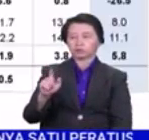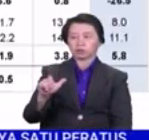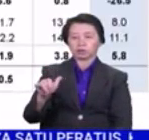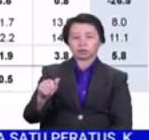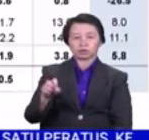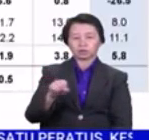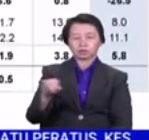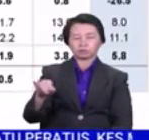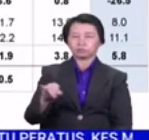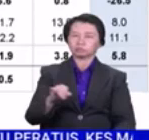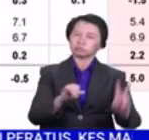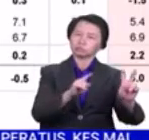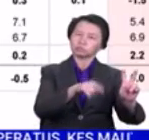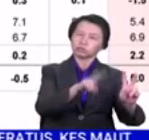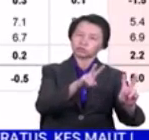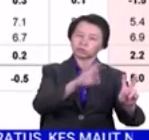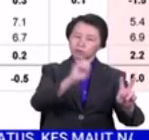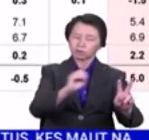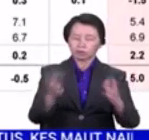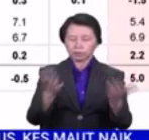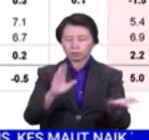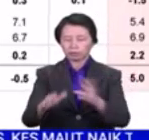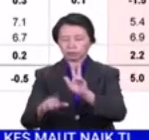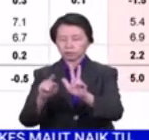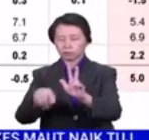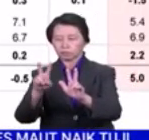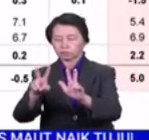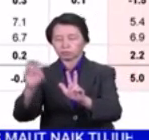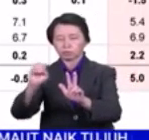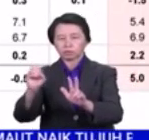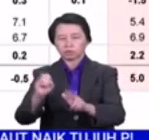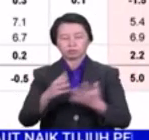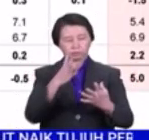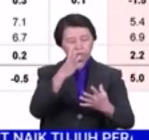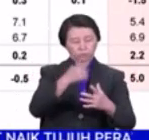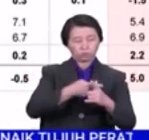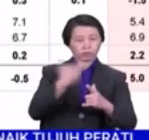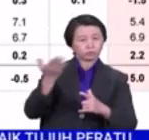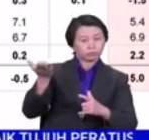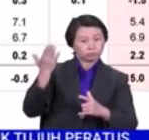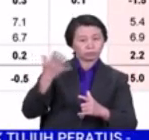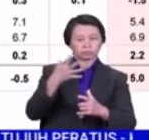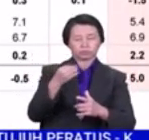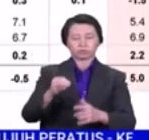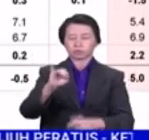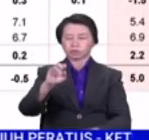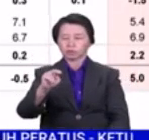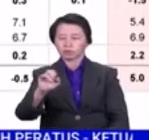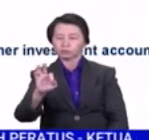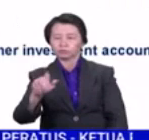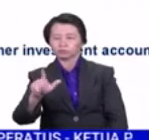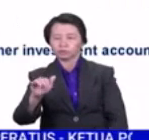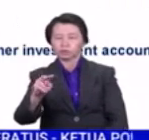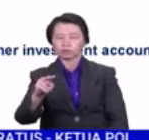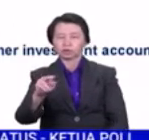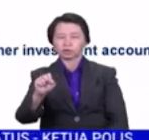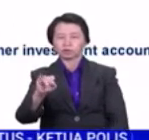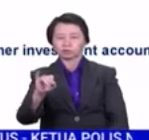kepada 2.2% berbanding 3.2% suku sebelumnya, manakala inflasi teras